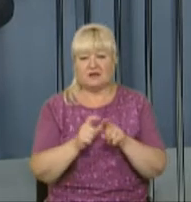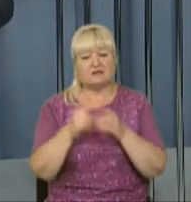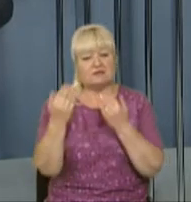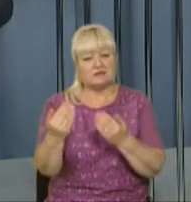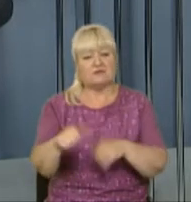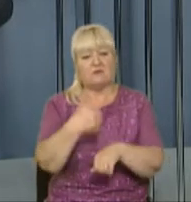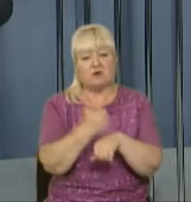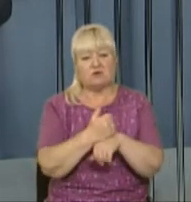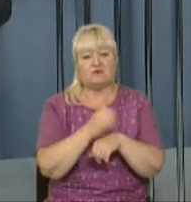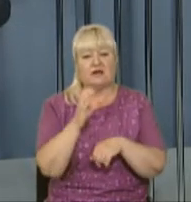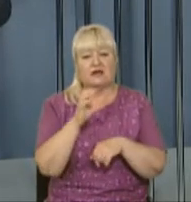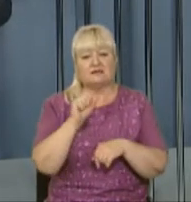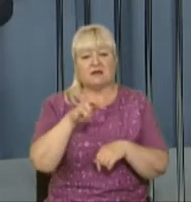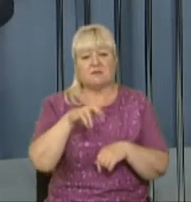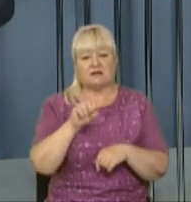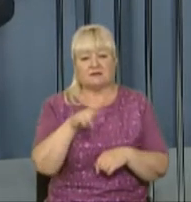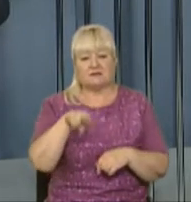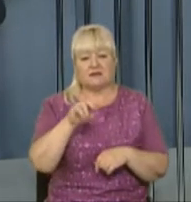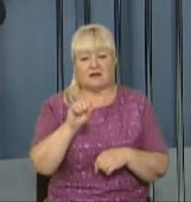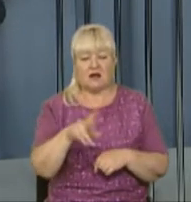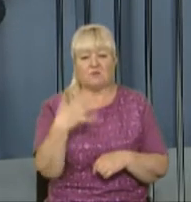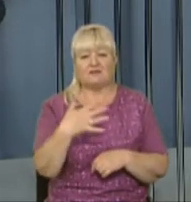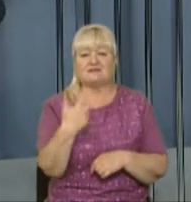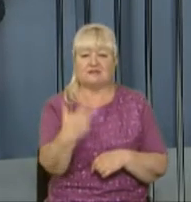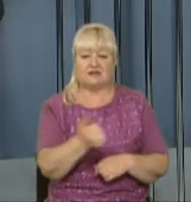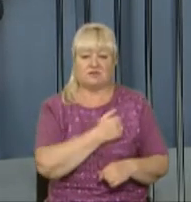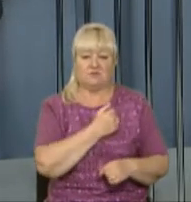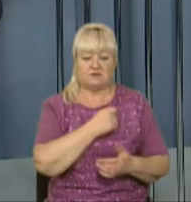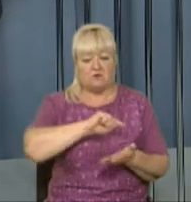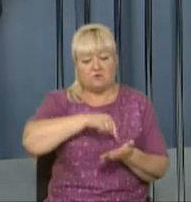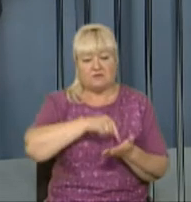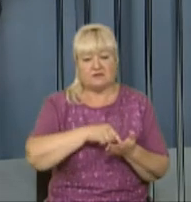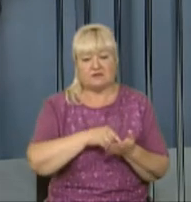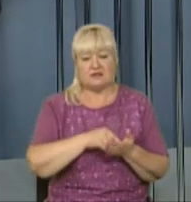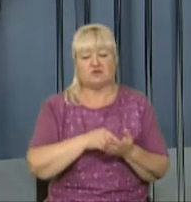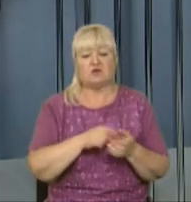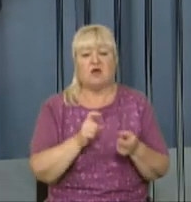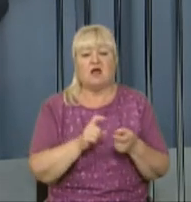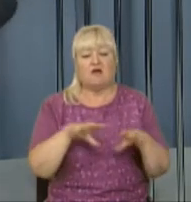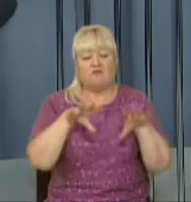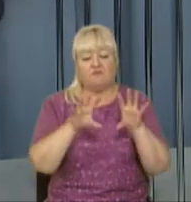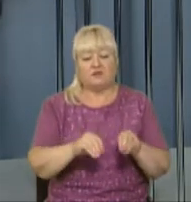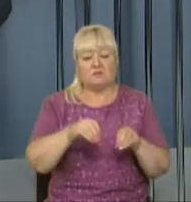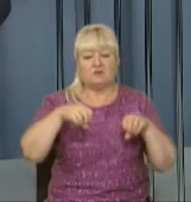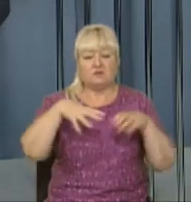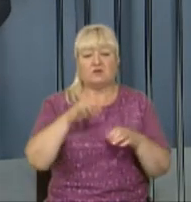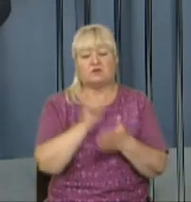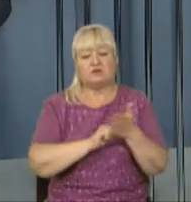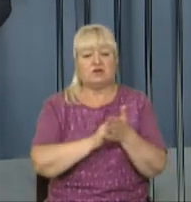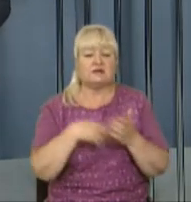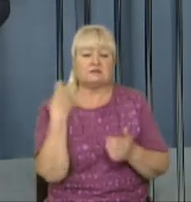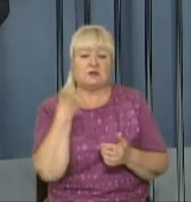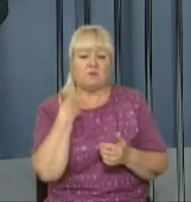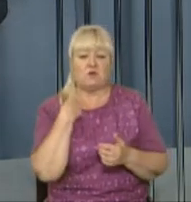її голови Ігоря Самардака, у 53-му військовому містечку відімкнули електропостачання через заборгованість